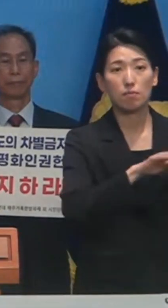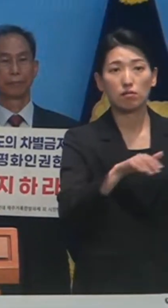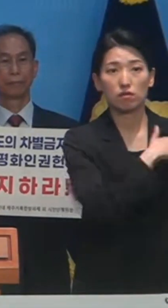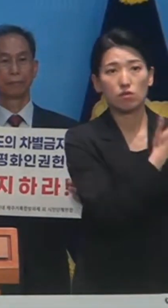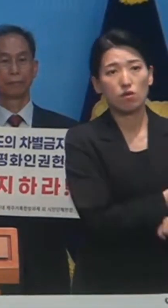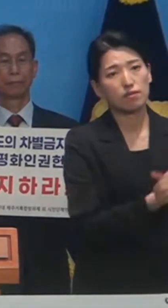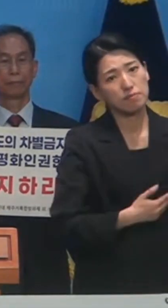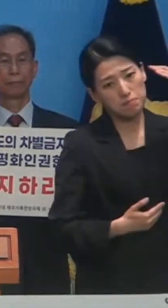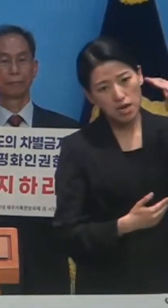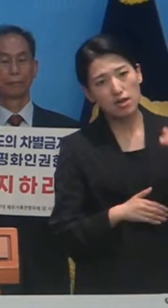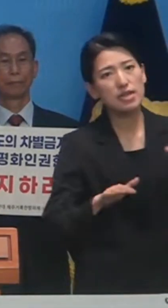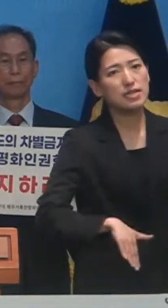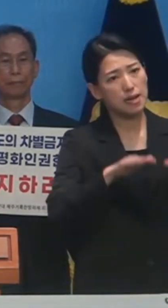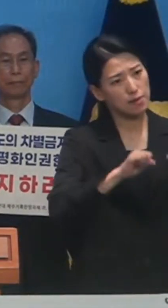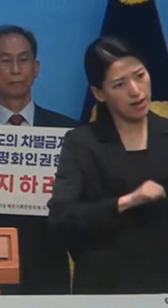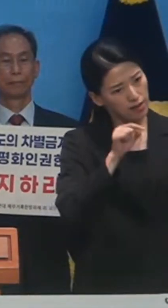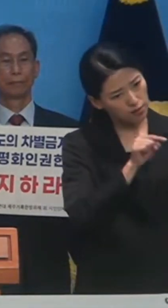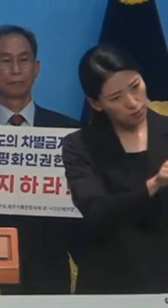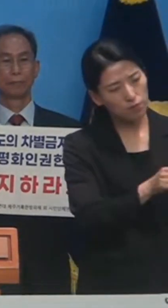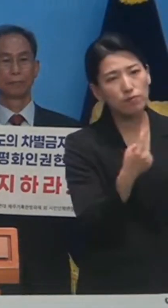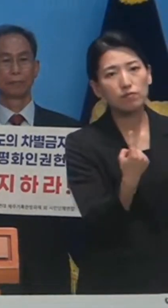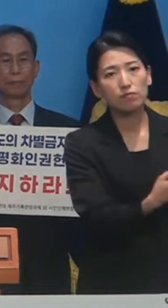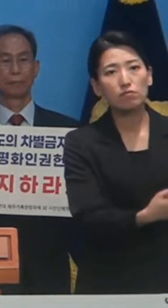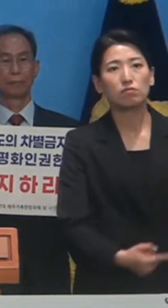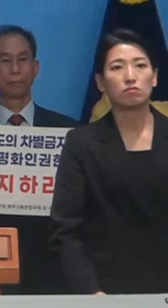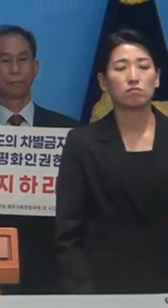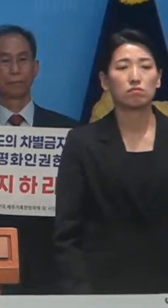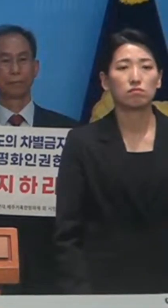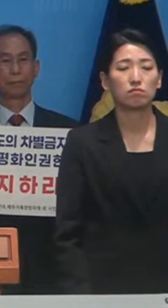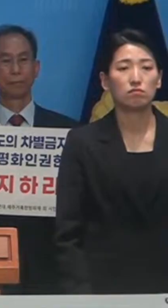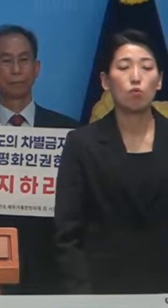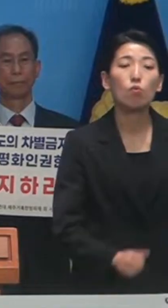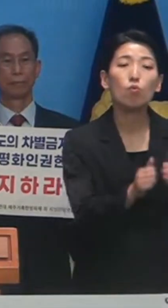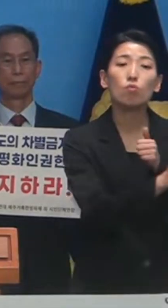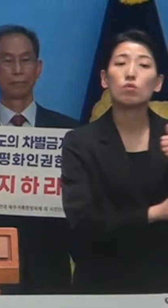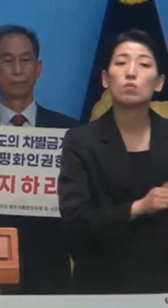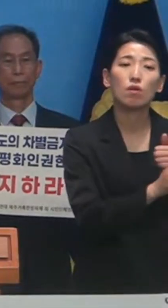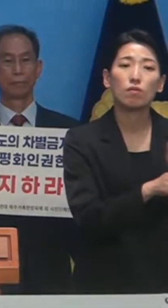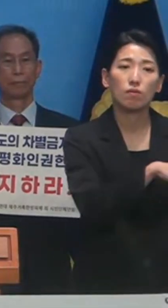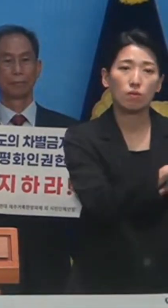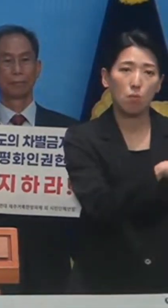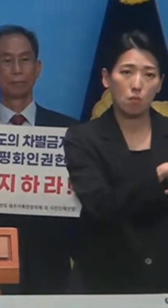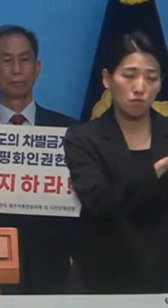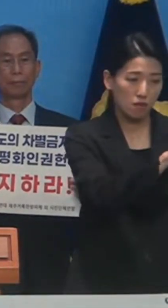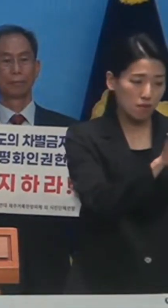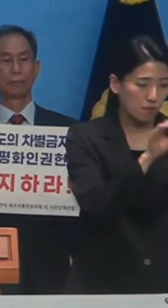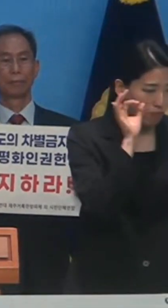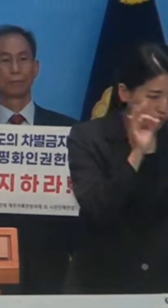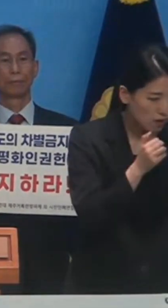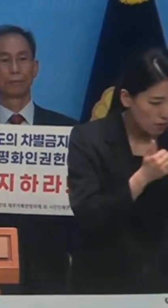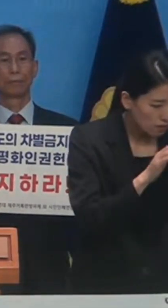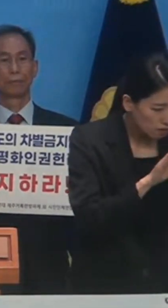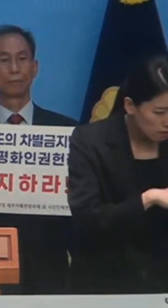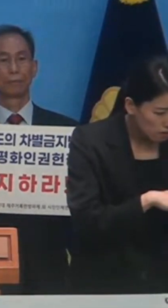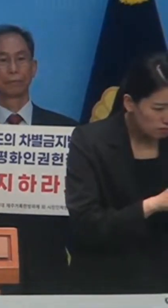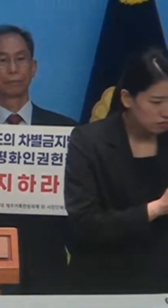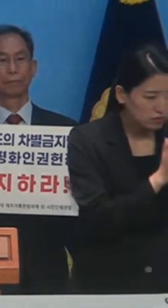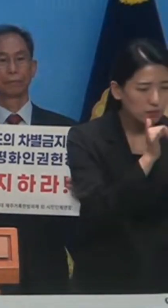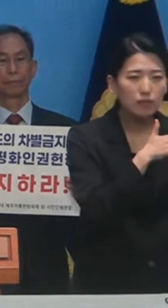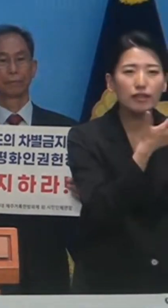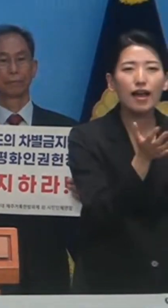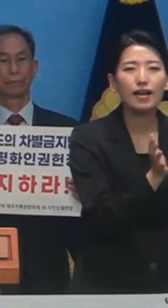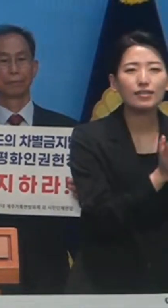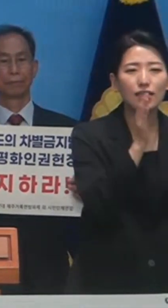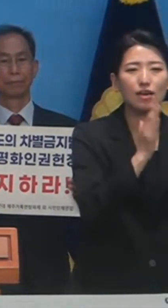침해의 차별 행위입니다. 재정위원을 선정할 때 회의록을 보면 시민단체 영역에서 공문을